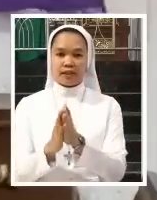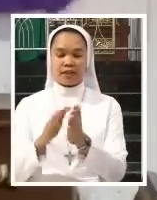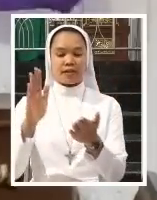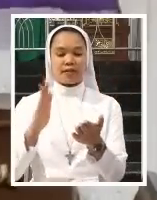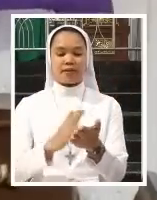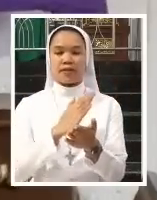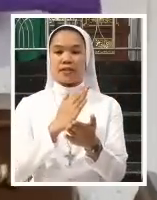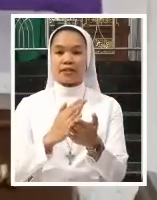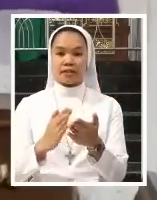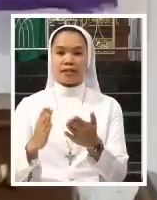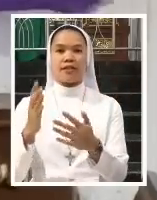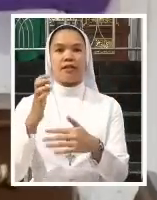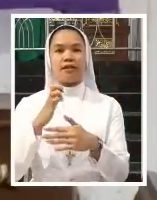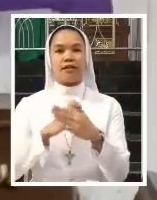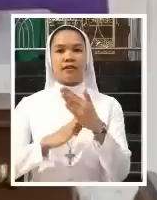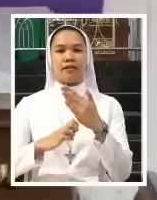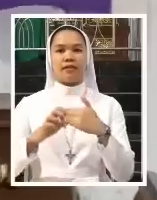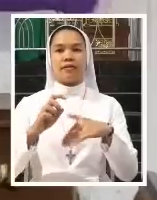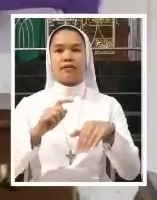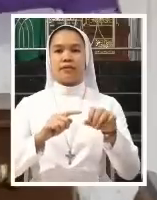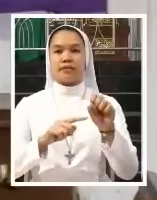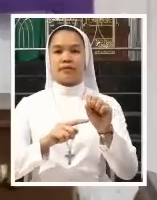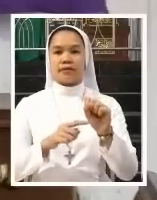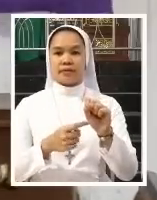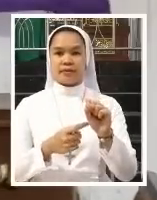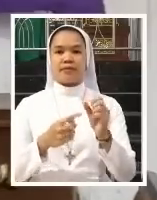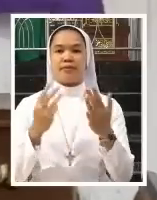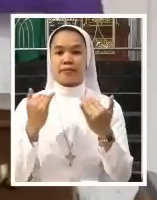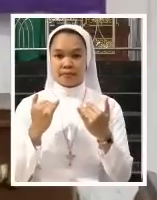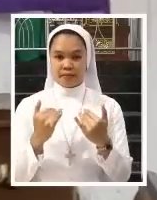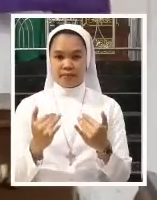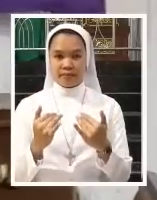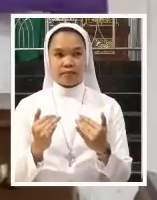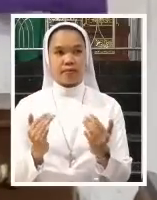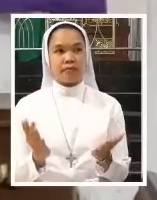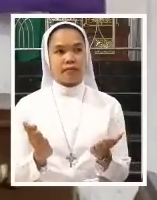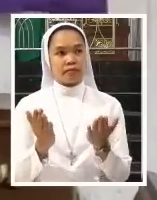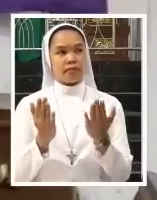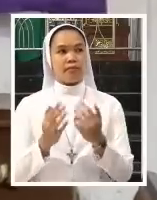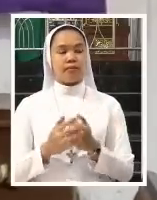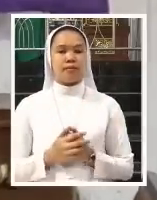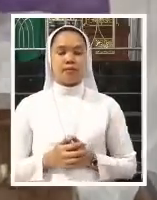kan himno sa pagpuon. Matindog po ang gabos.